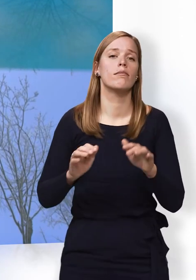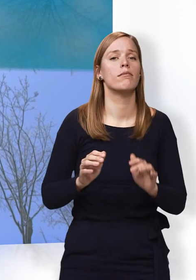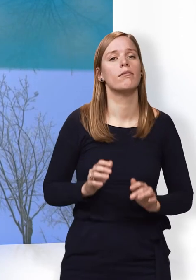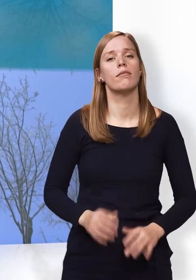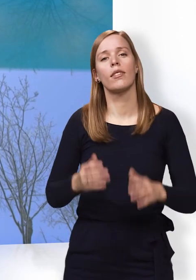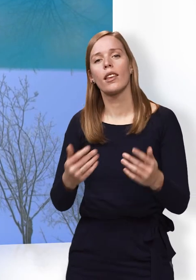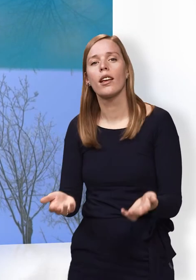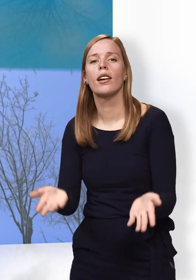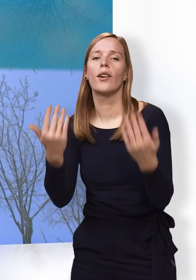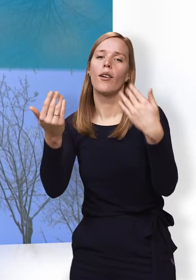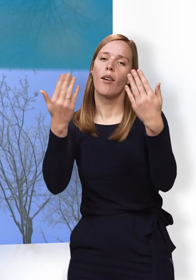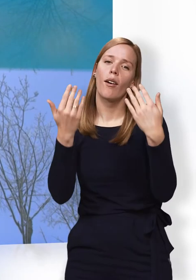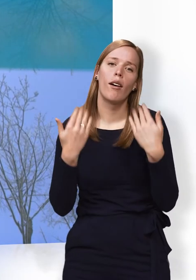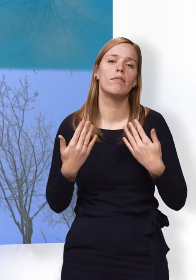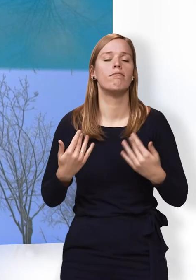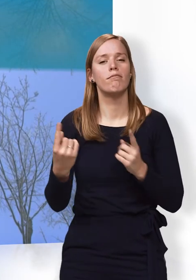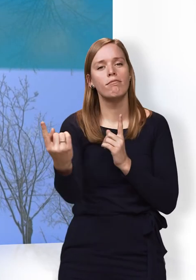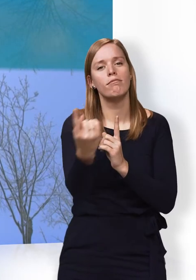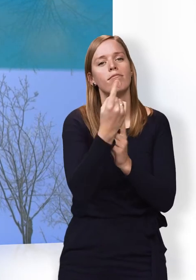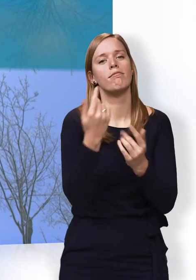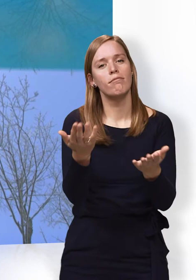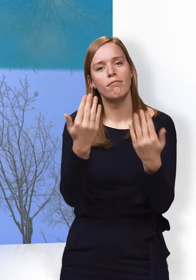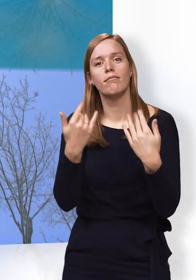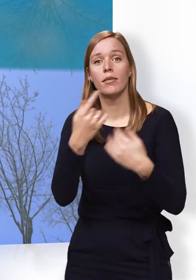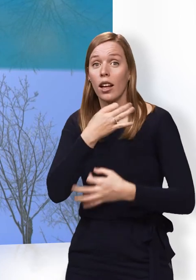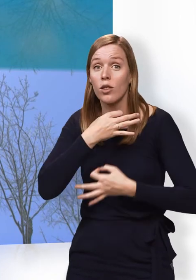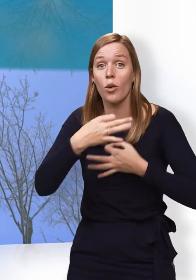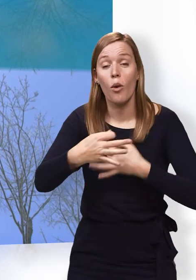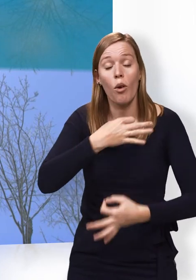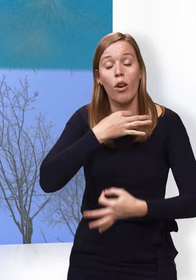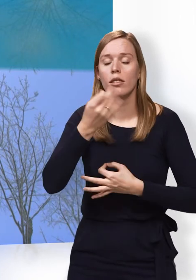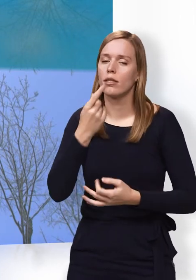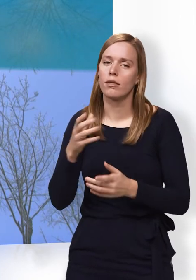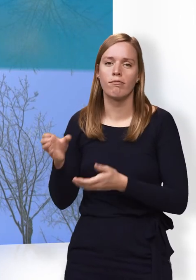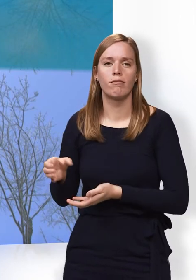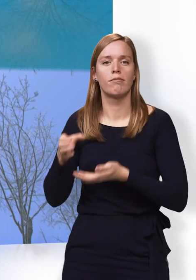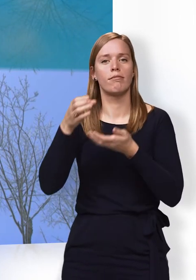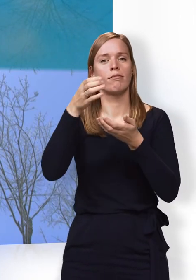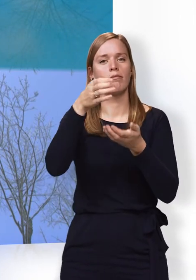umsonst. Kommt zu mir, ich stelle.